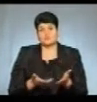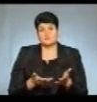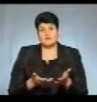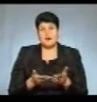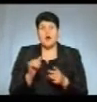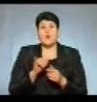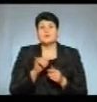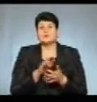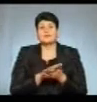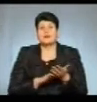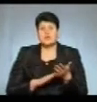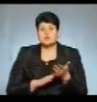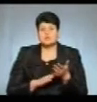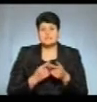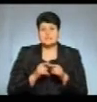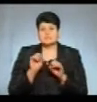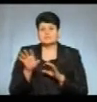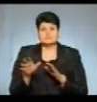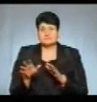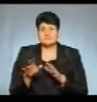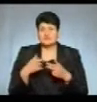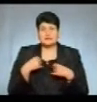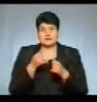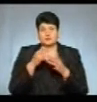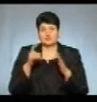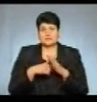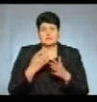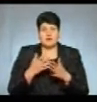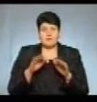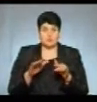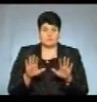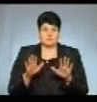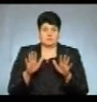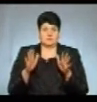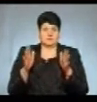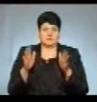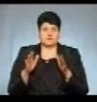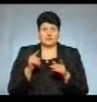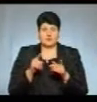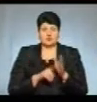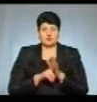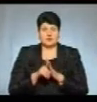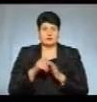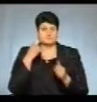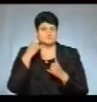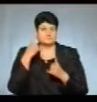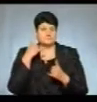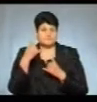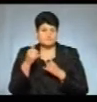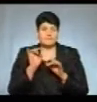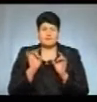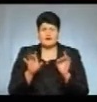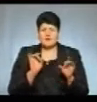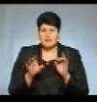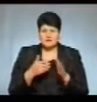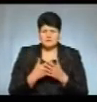А куди далі ці дані передаються, вони вже, скажімо, не можуть дізнаватися. А потім трапляється так, що до них починають телефонувати або з рекламних